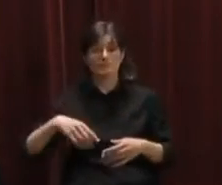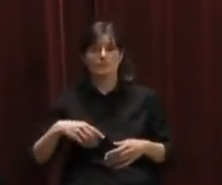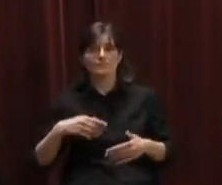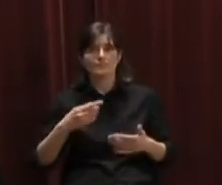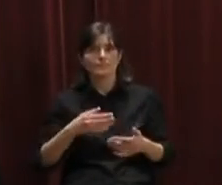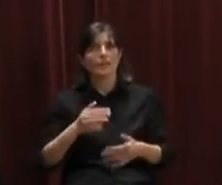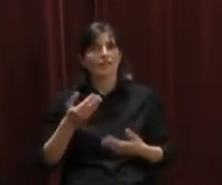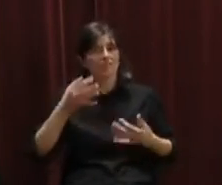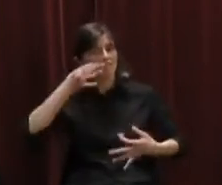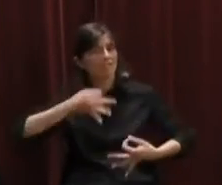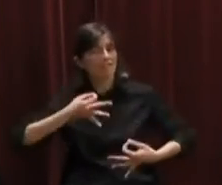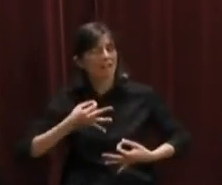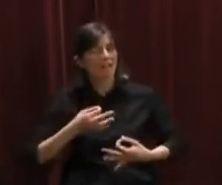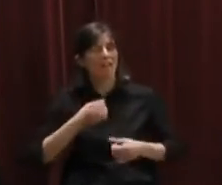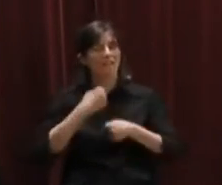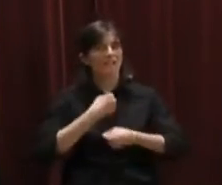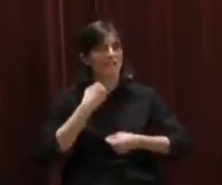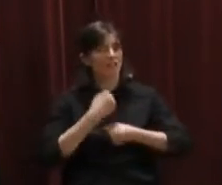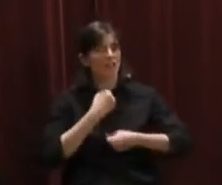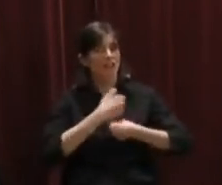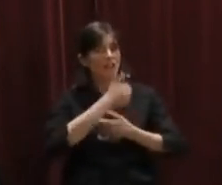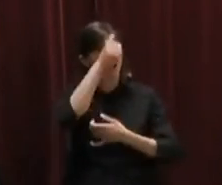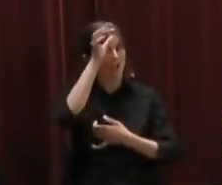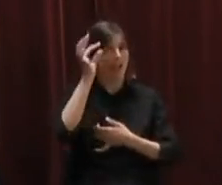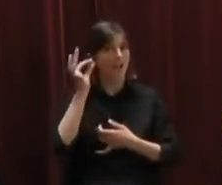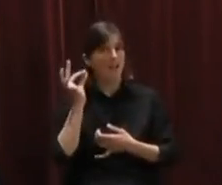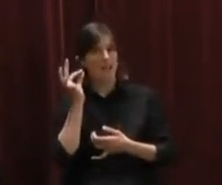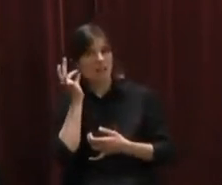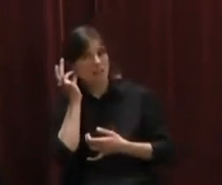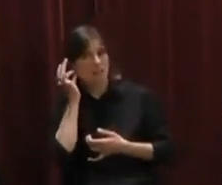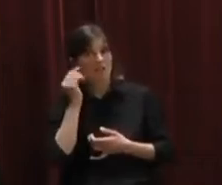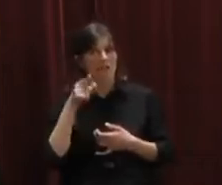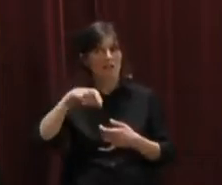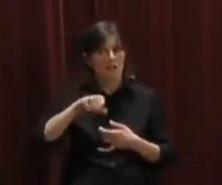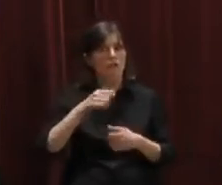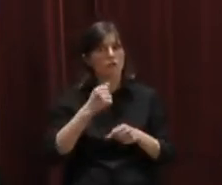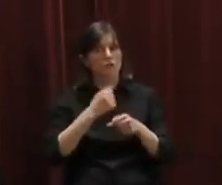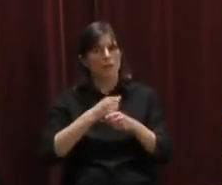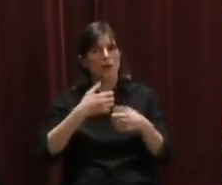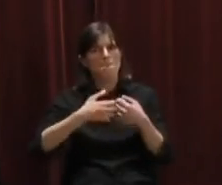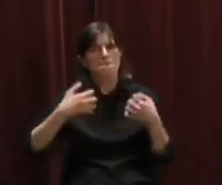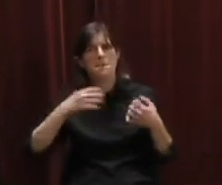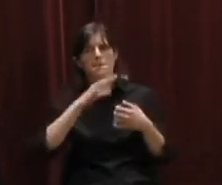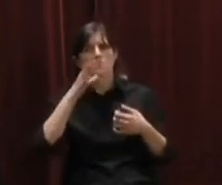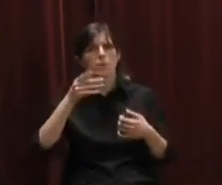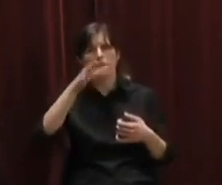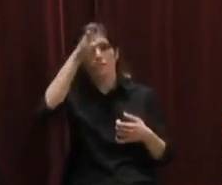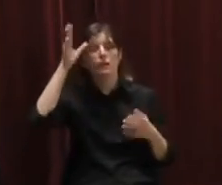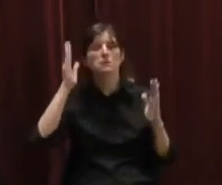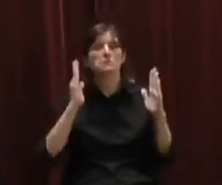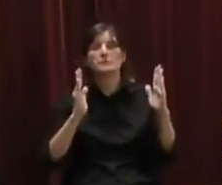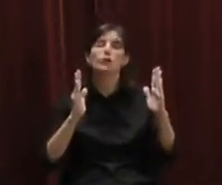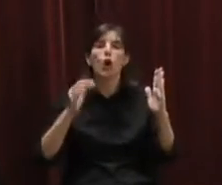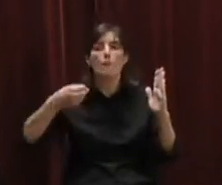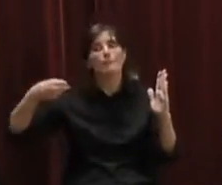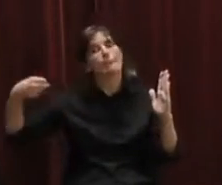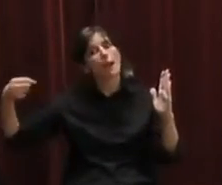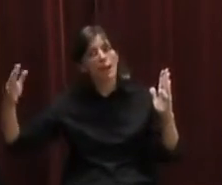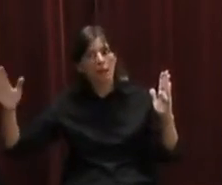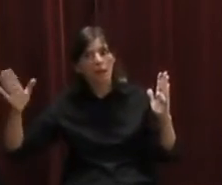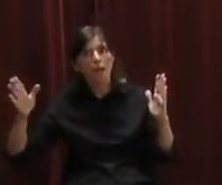tots i totes, han pogut diversificar el producte turístic i per això tenen millors contractes de feina. En el final ha estat un